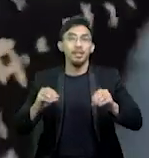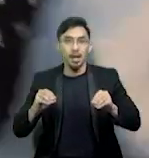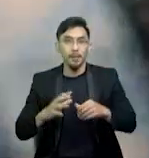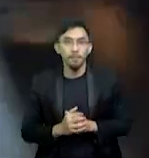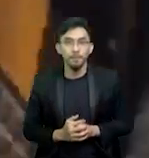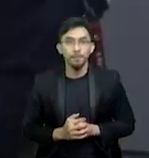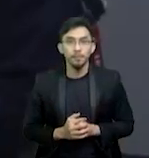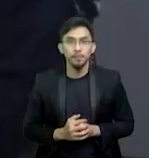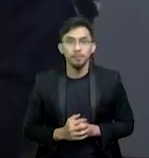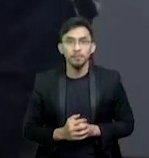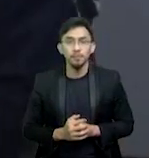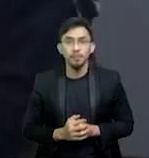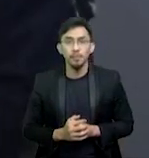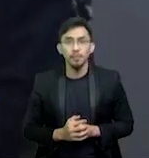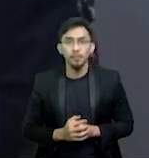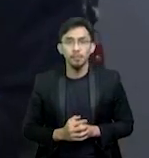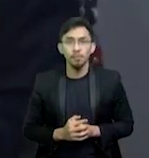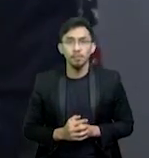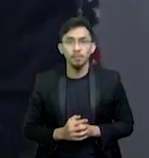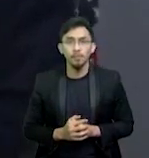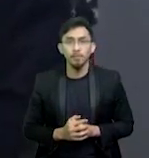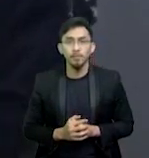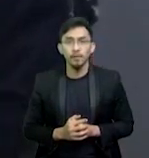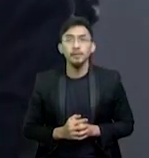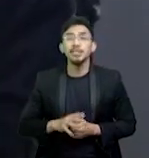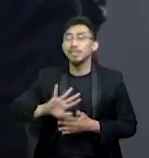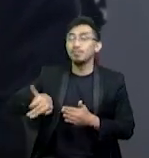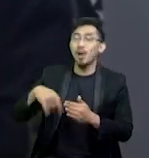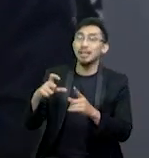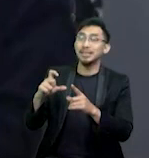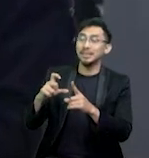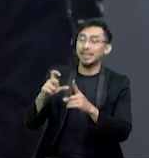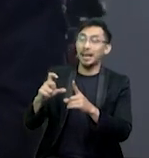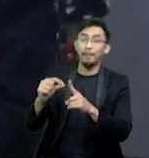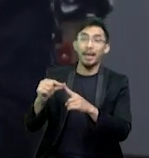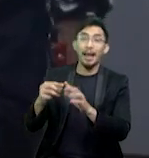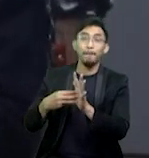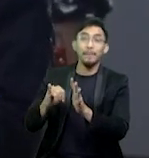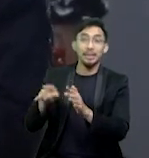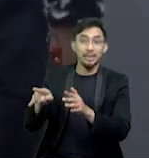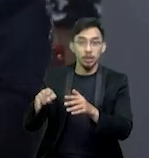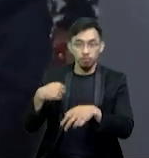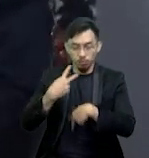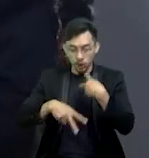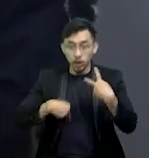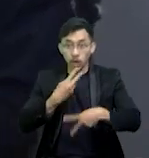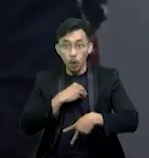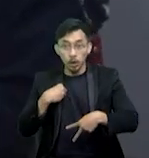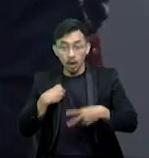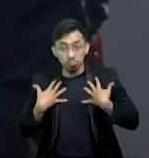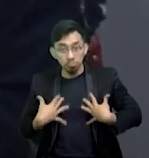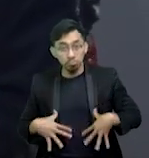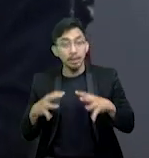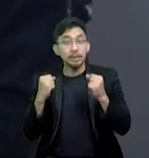Tengah untuk yang dijanjikan diberikan uang fee